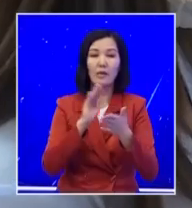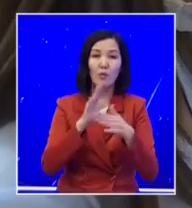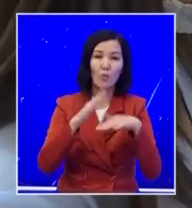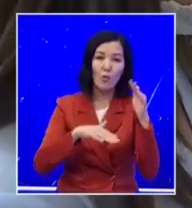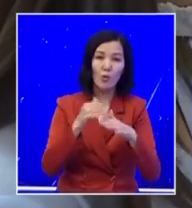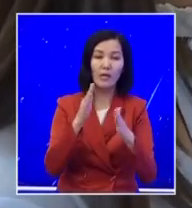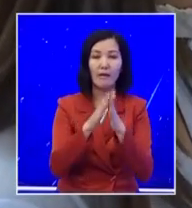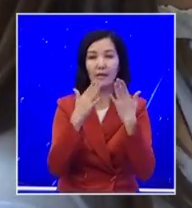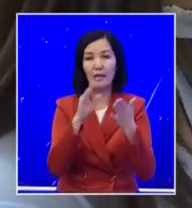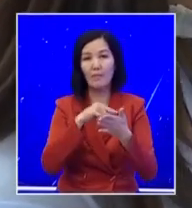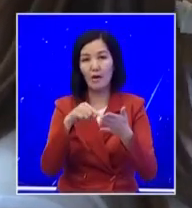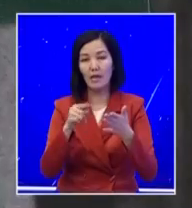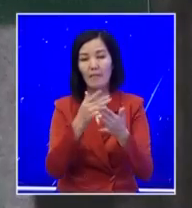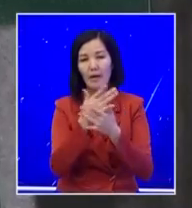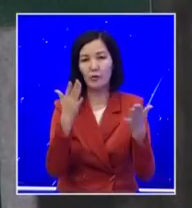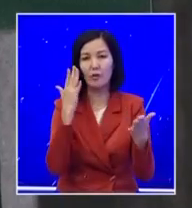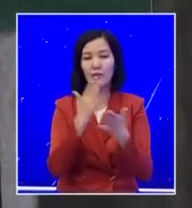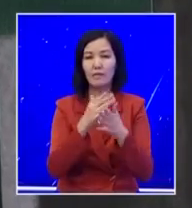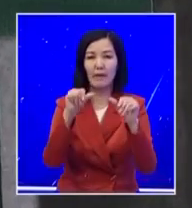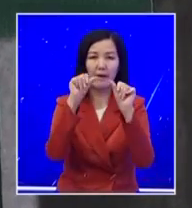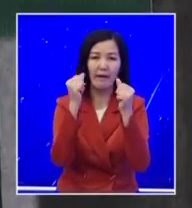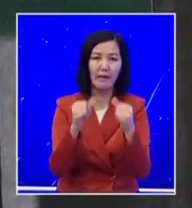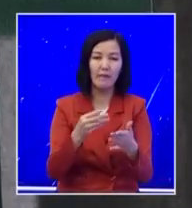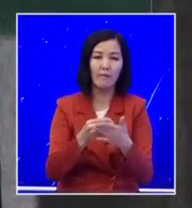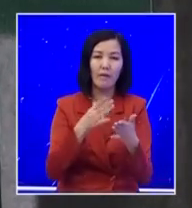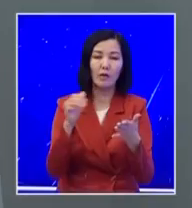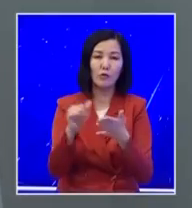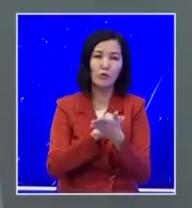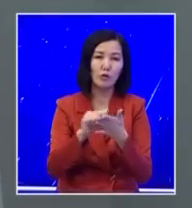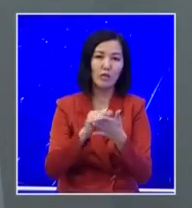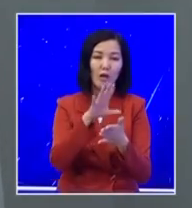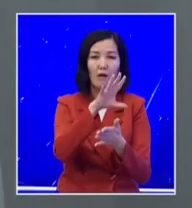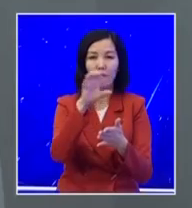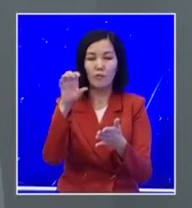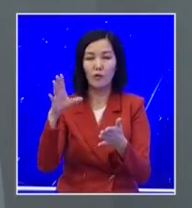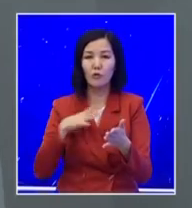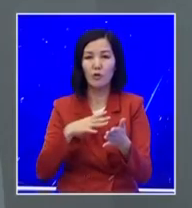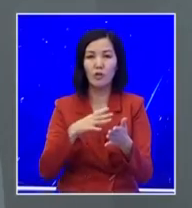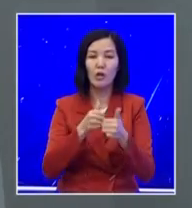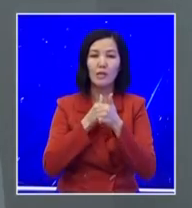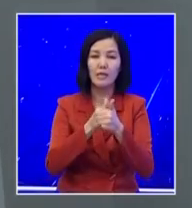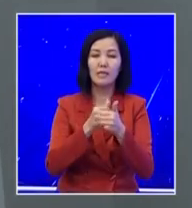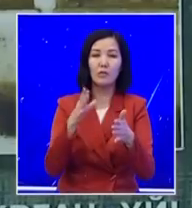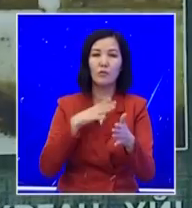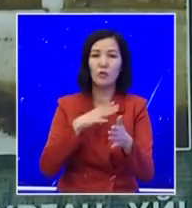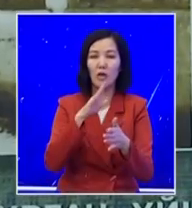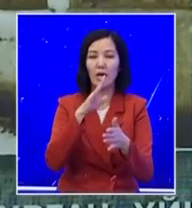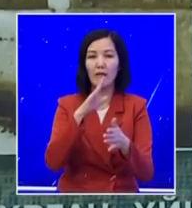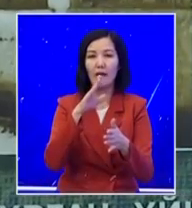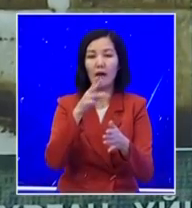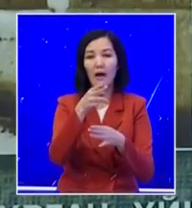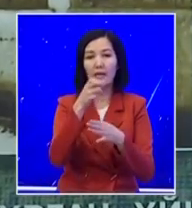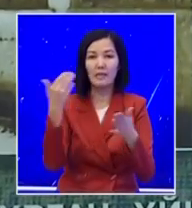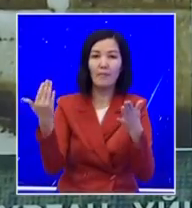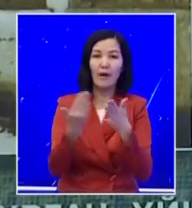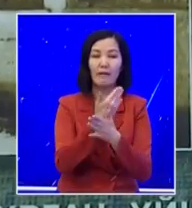мен кітаптар бар. Ең құндысы архив материалдарының көшірмелері, фотосуреттер, саяси қуғын сүргінге ұшырап, жазықсыз атылып қайта